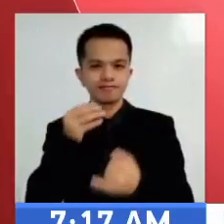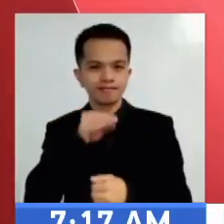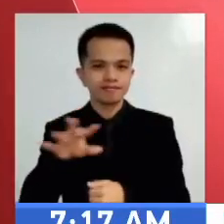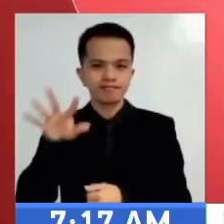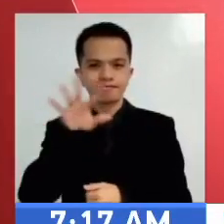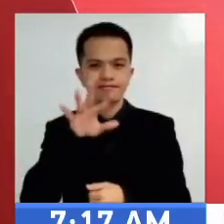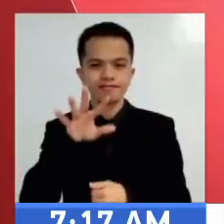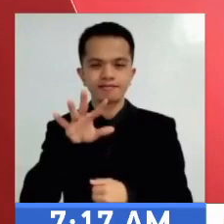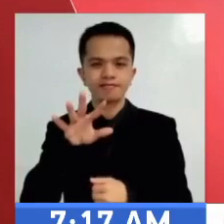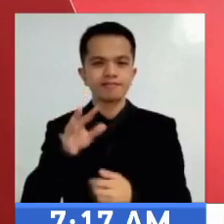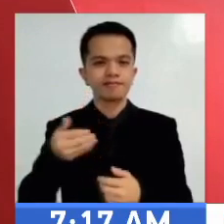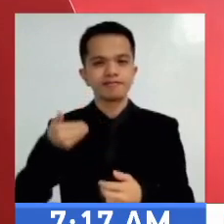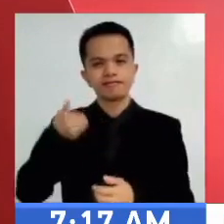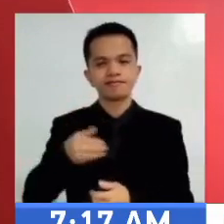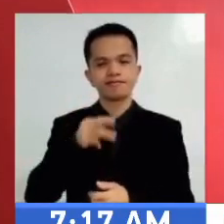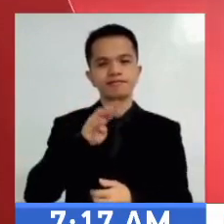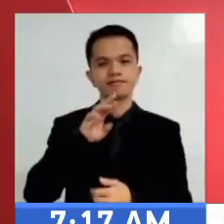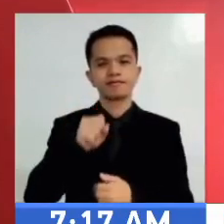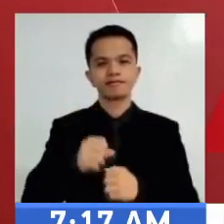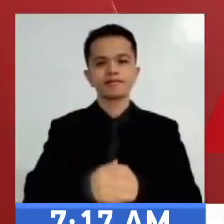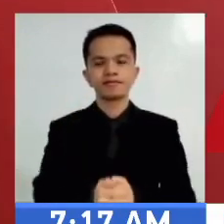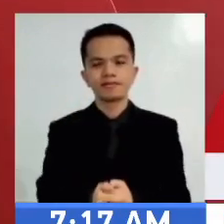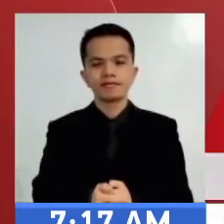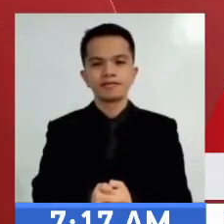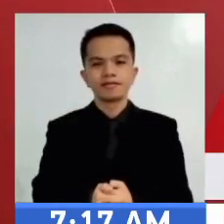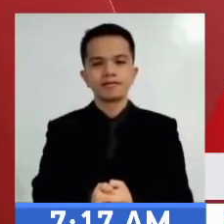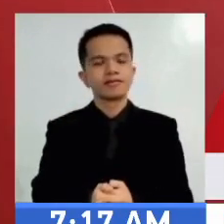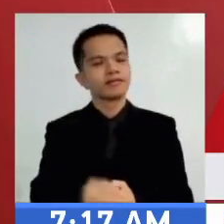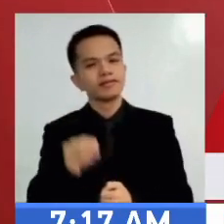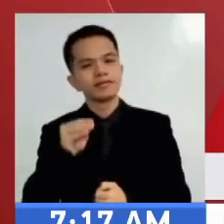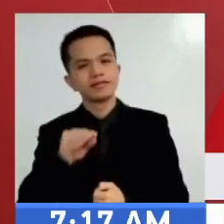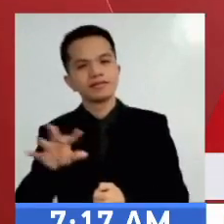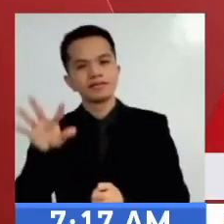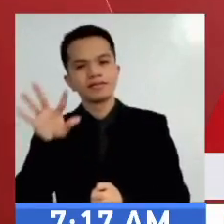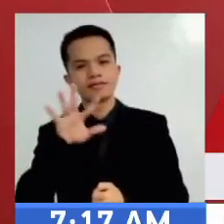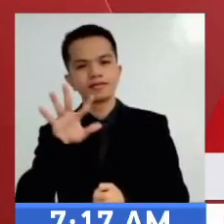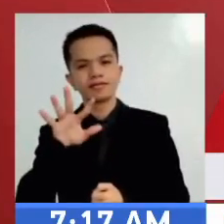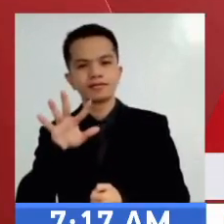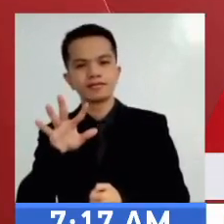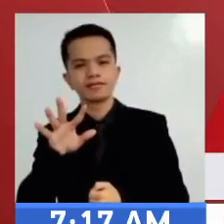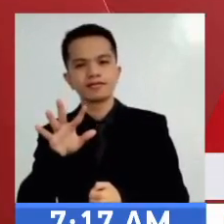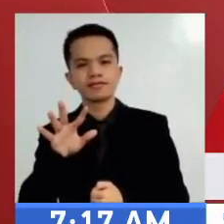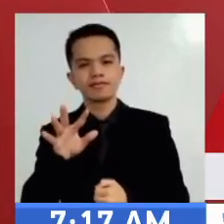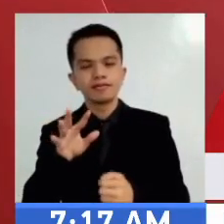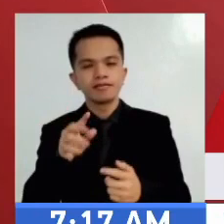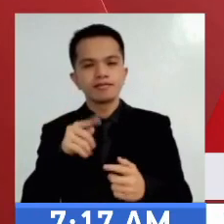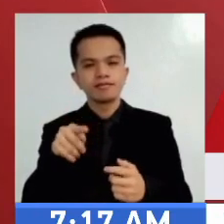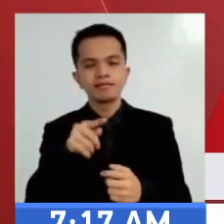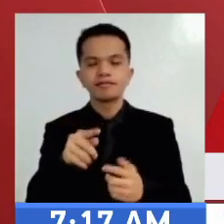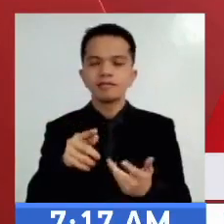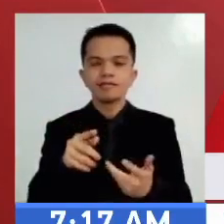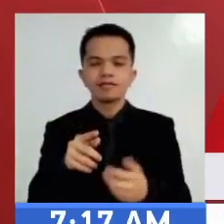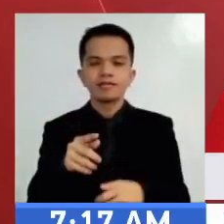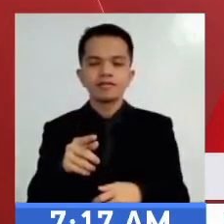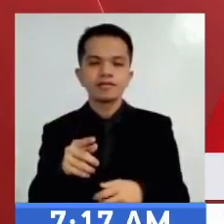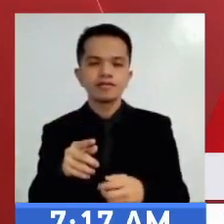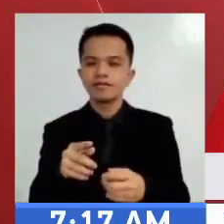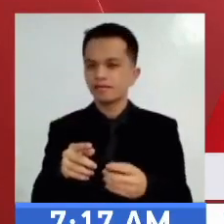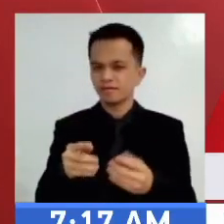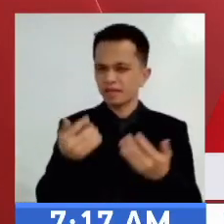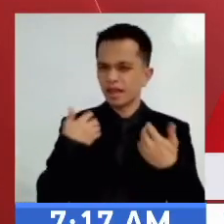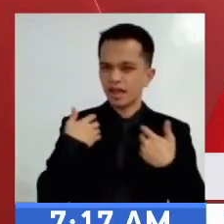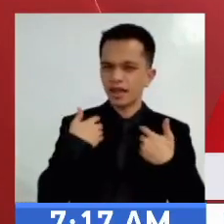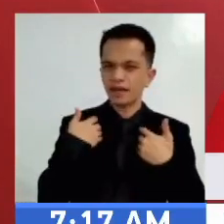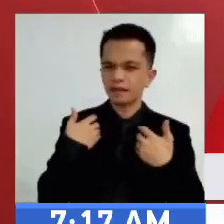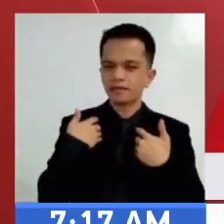po ito. Magandang umaga, Maris, at lahat ng inyong viewer. Father, may pagbabago po ba sa mga protocols o guidelines